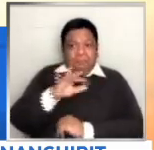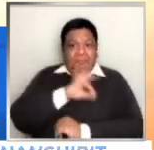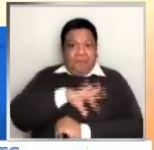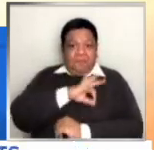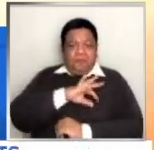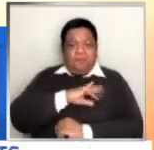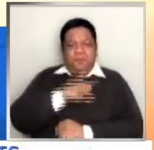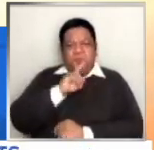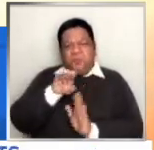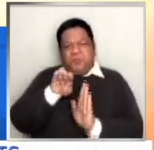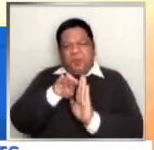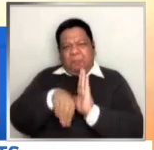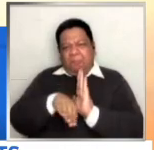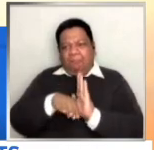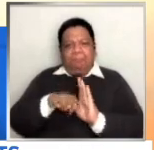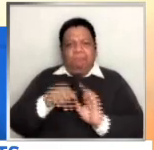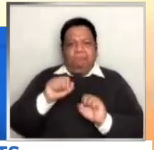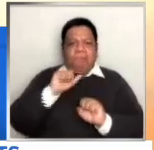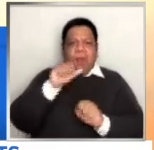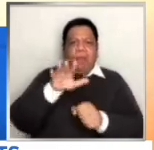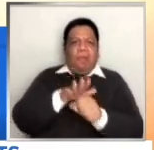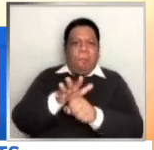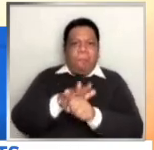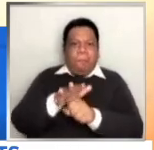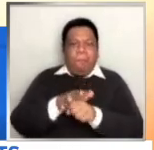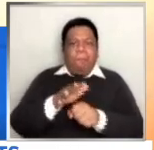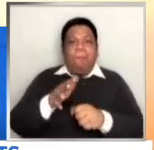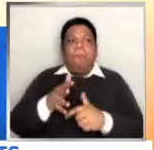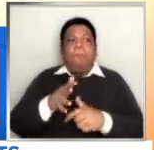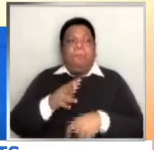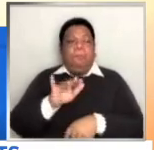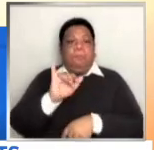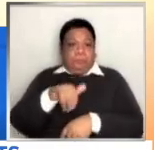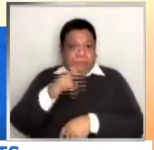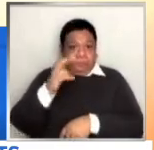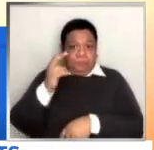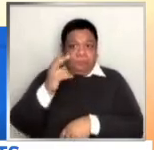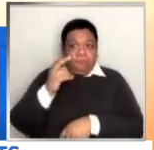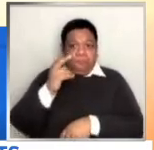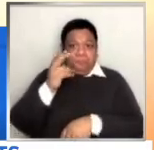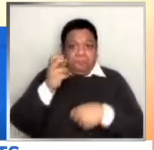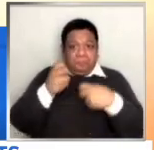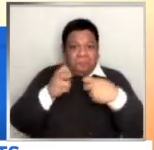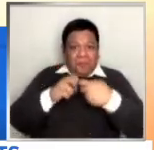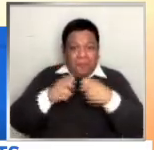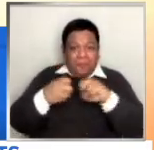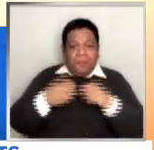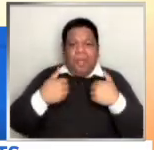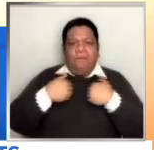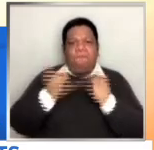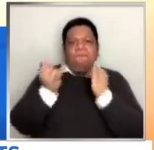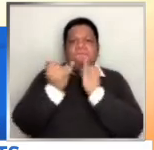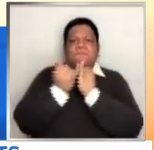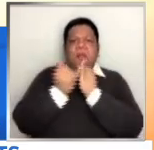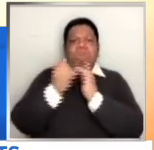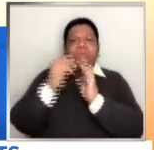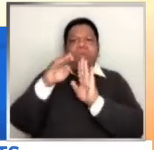hindi magkakasya. At ang problema dyan ay merong PhilHealth Circular